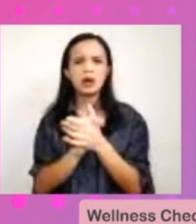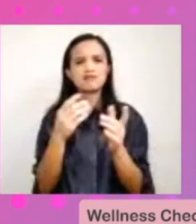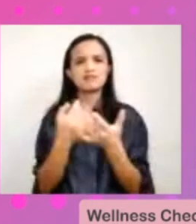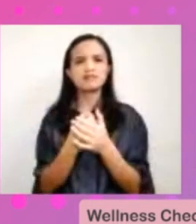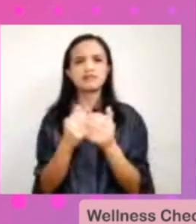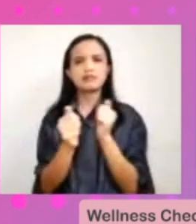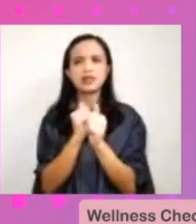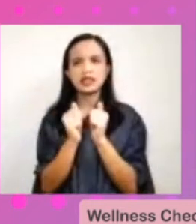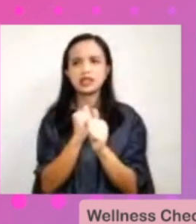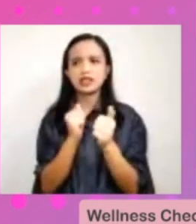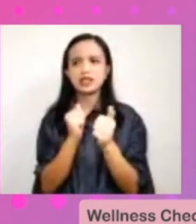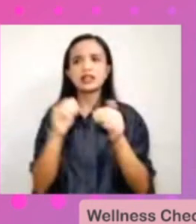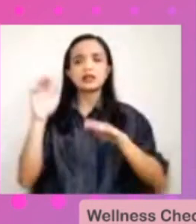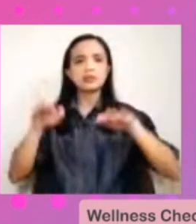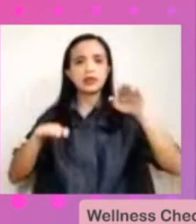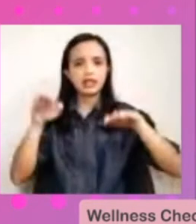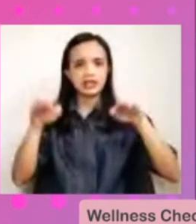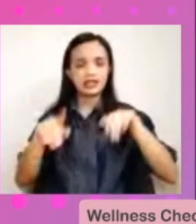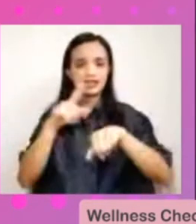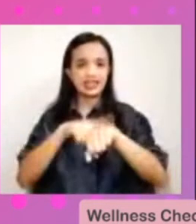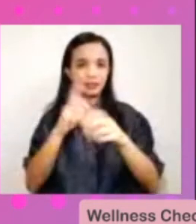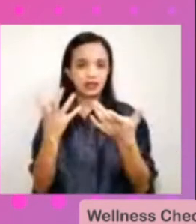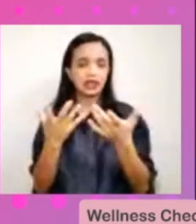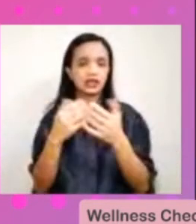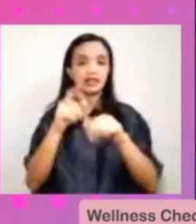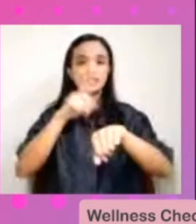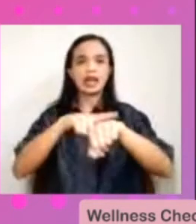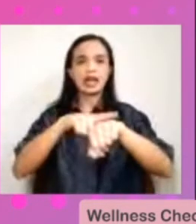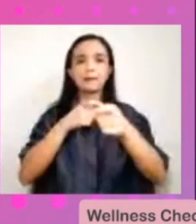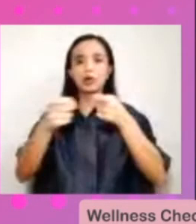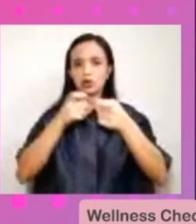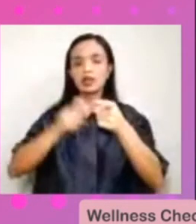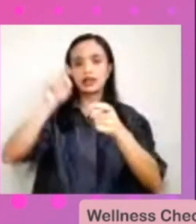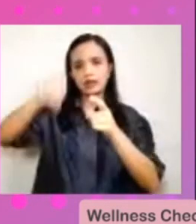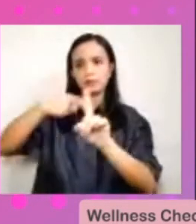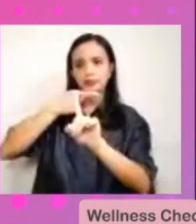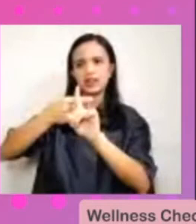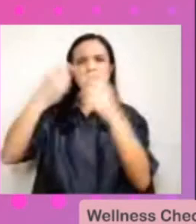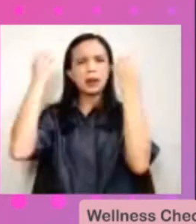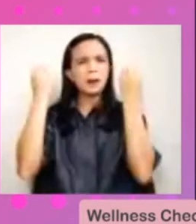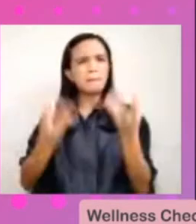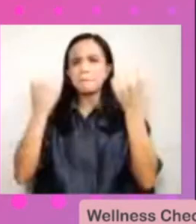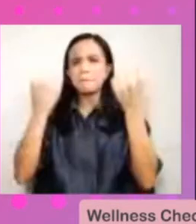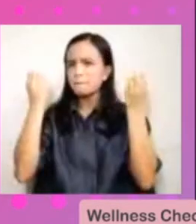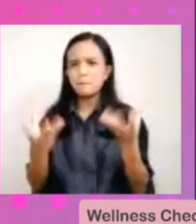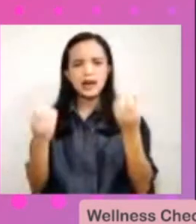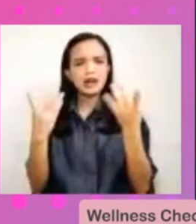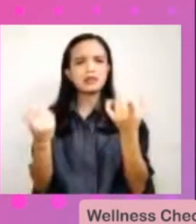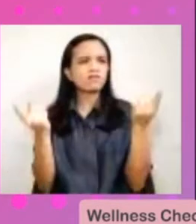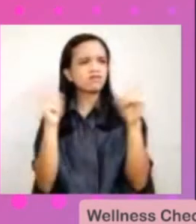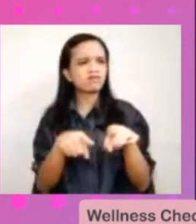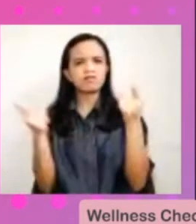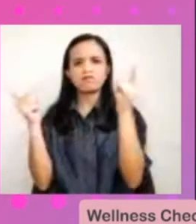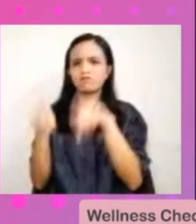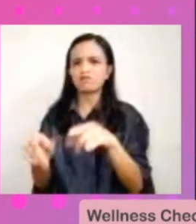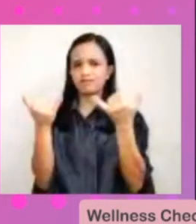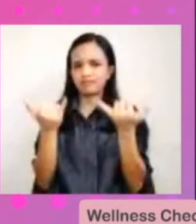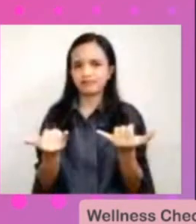Sir June Hebrew nung breathing exercises. Kailangan po nating huminga. Ayan. And of course, know